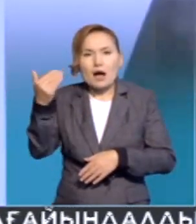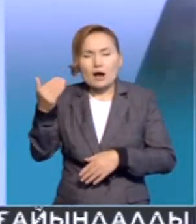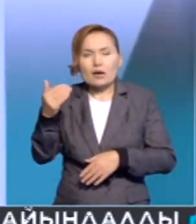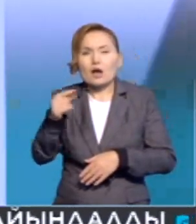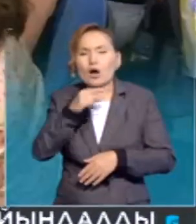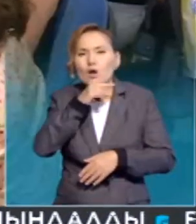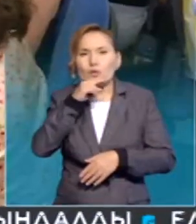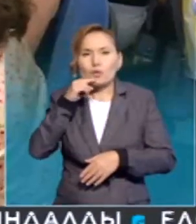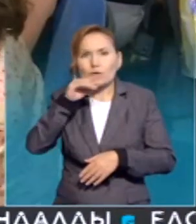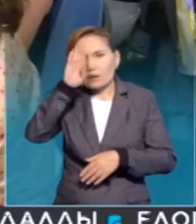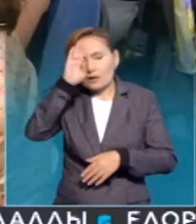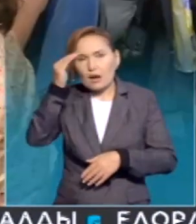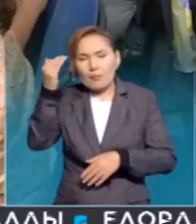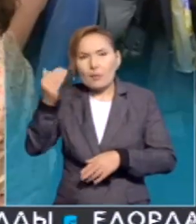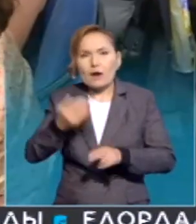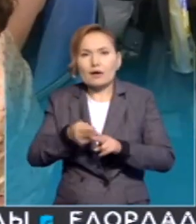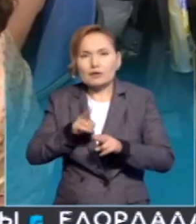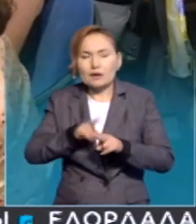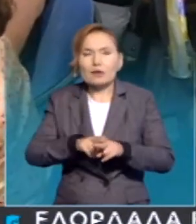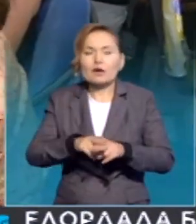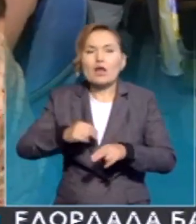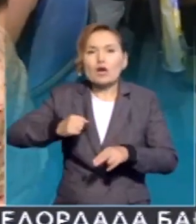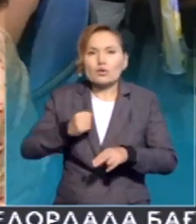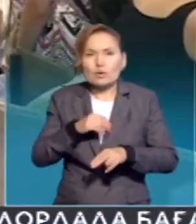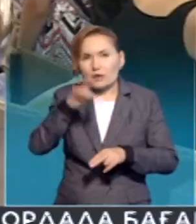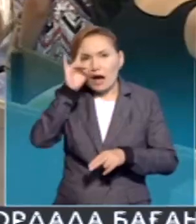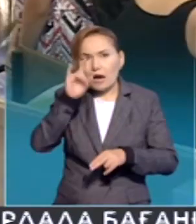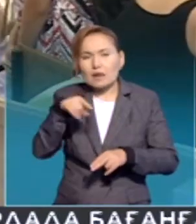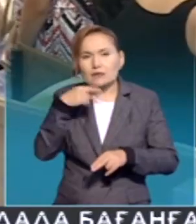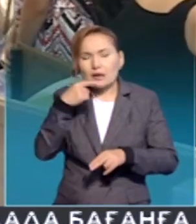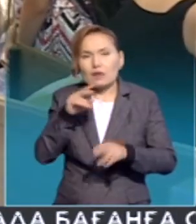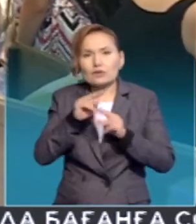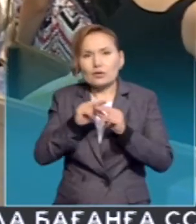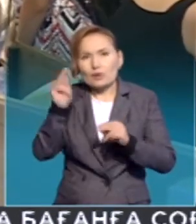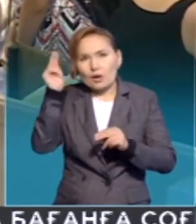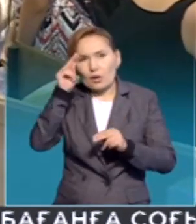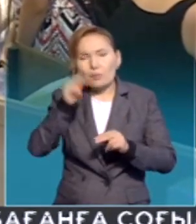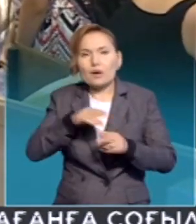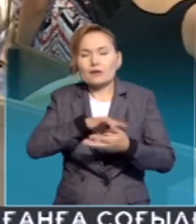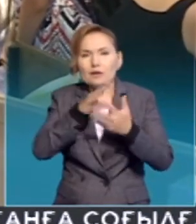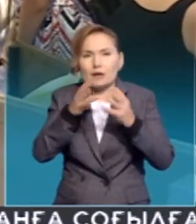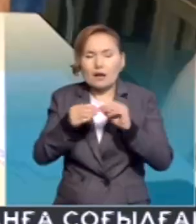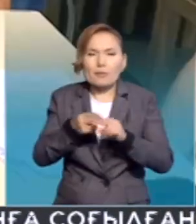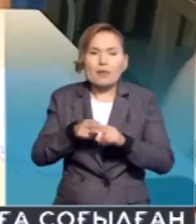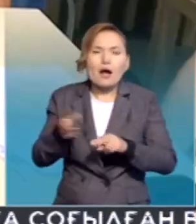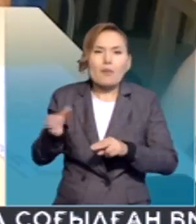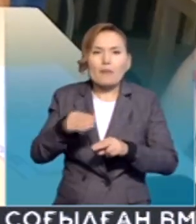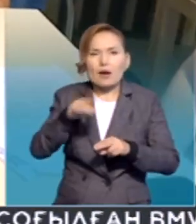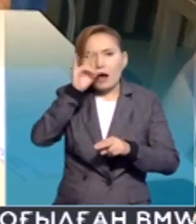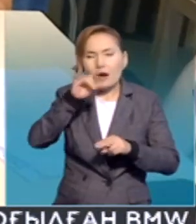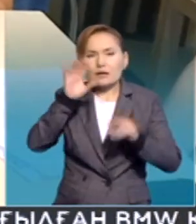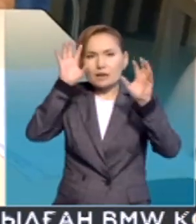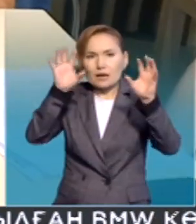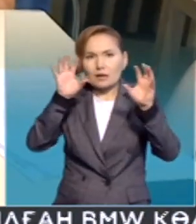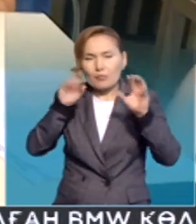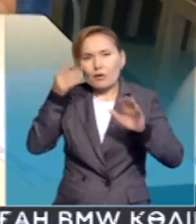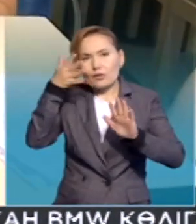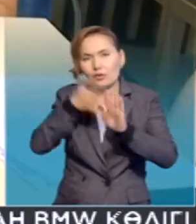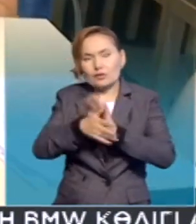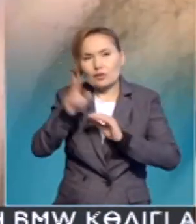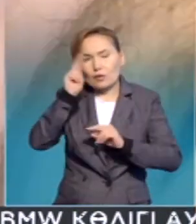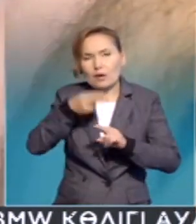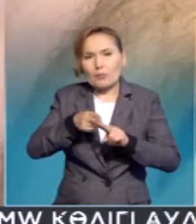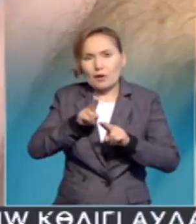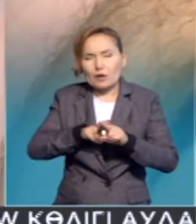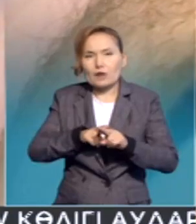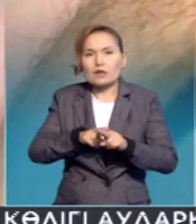достарының, таныстарының басым бөлігі қазақтар екен. Сондықтан қазақ тілін үйреніп, салт-дәстүр, әдет-ғұрыппен тереңірек танысқым келеді дейді. Тіпті